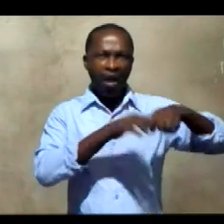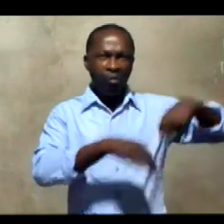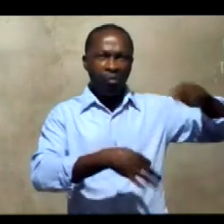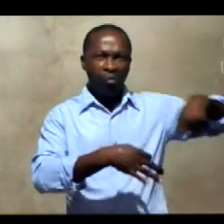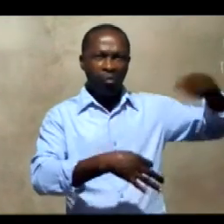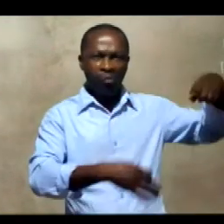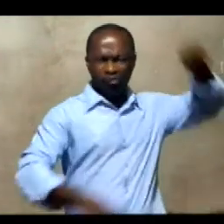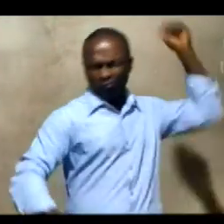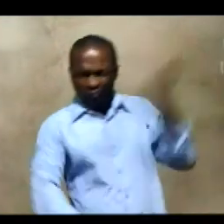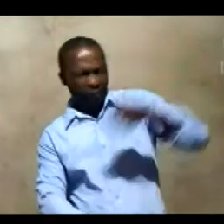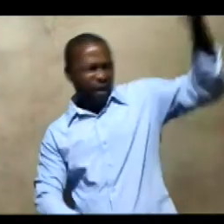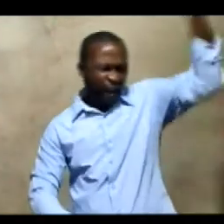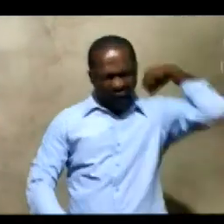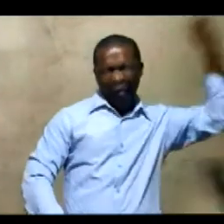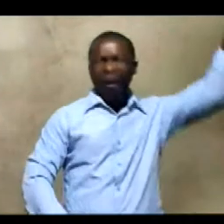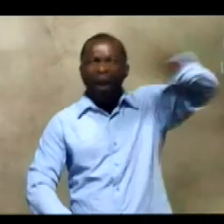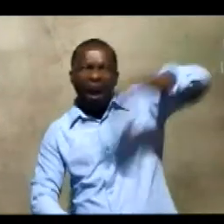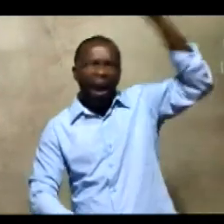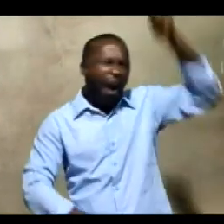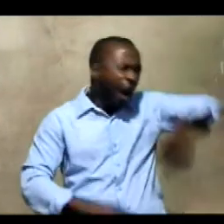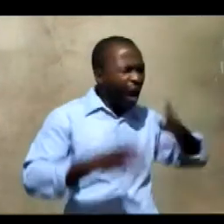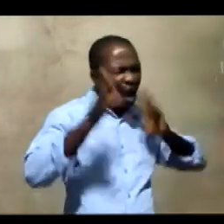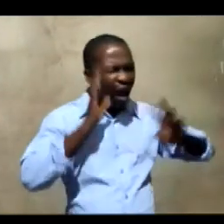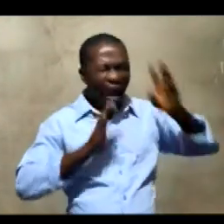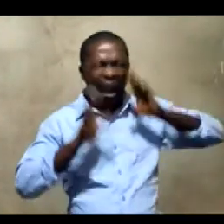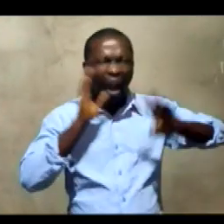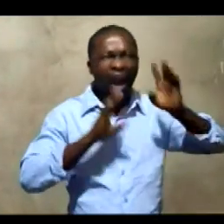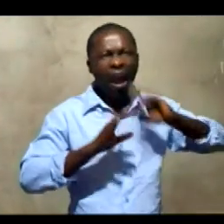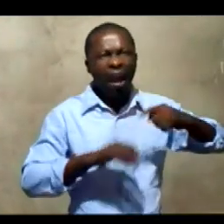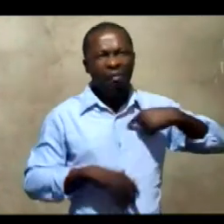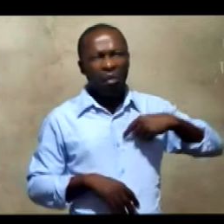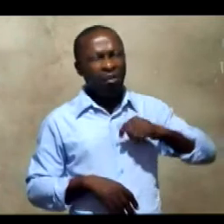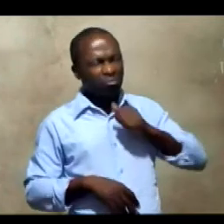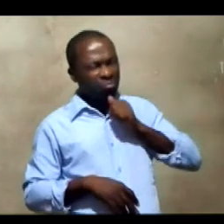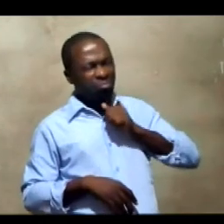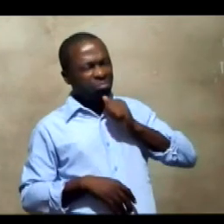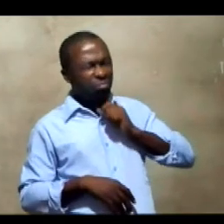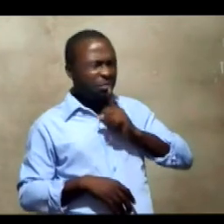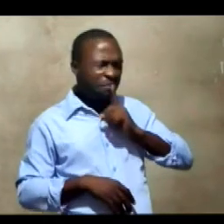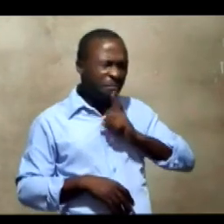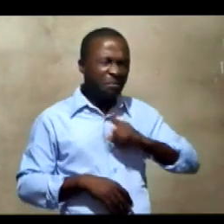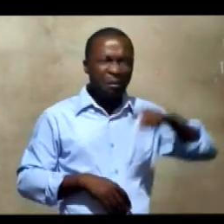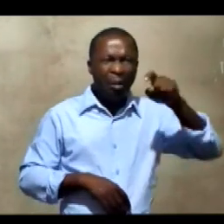cigarette. Les faits, ces jeunes du collège La Fusée, après avoir reçu une bastonnade de la part de leurs parents